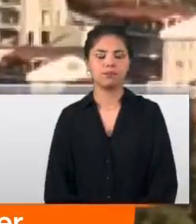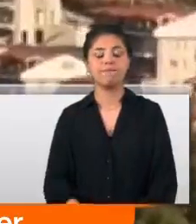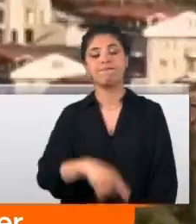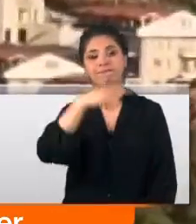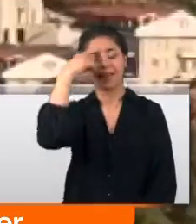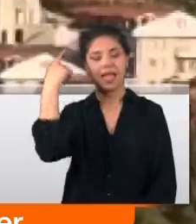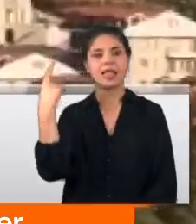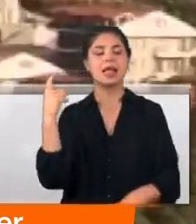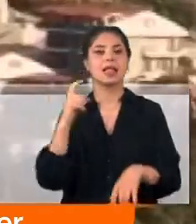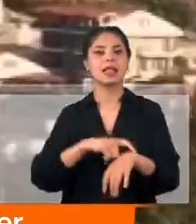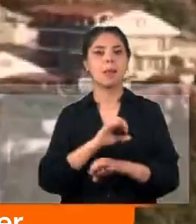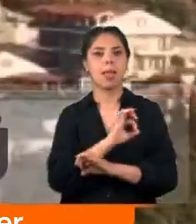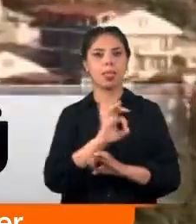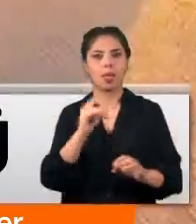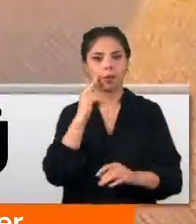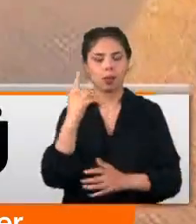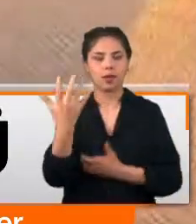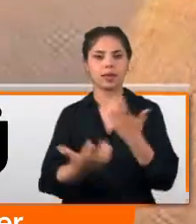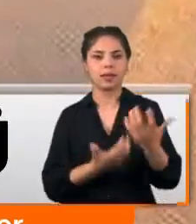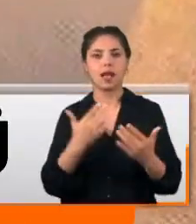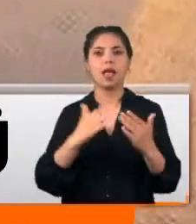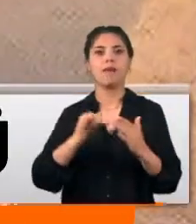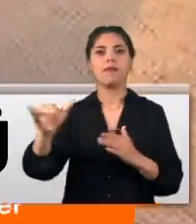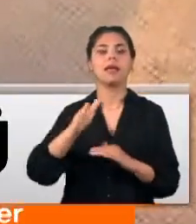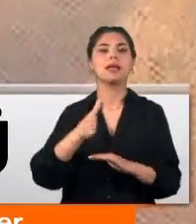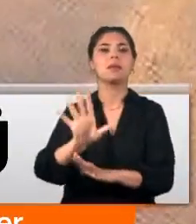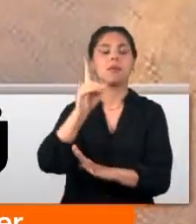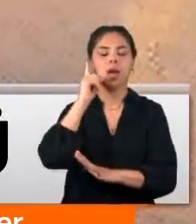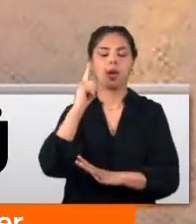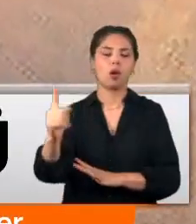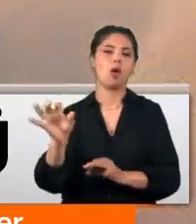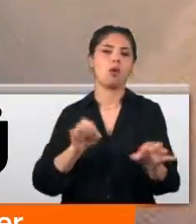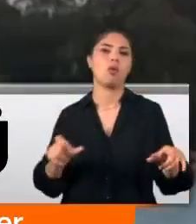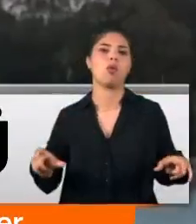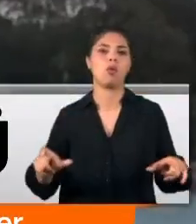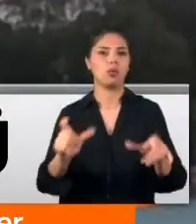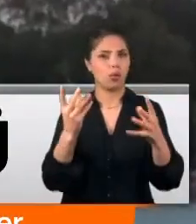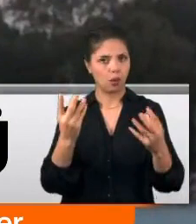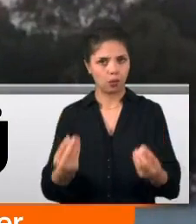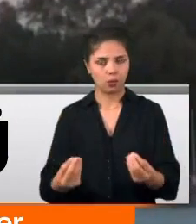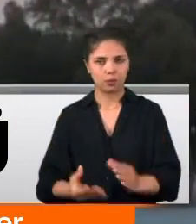Neyse ki zamanında müdahaleyle yangın yerleşim yerlerine ulaşmadan kontrol altına alındı.